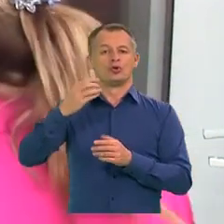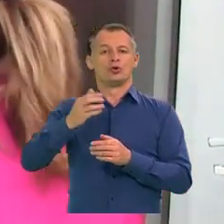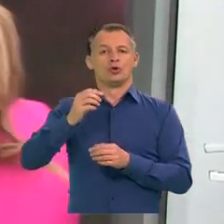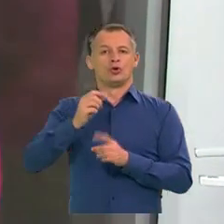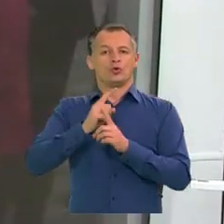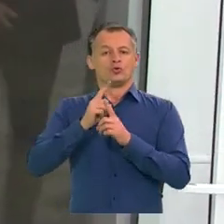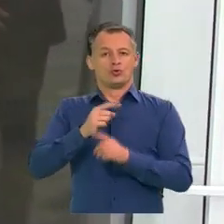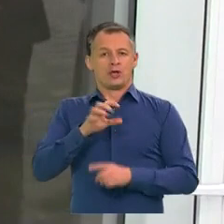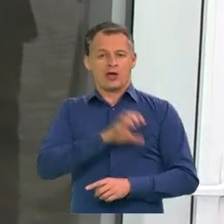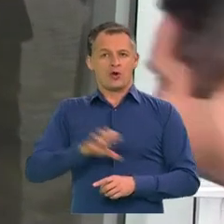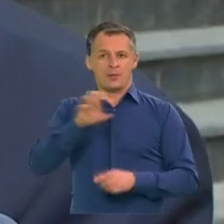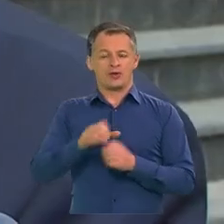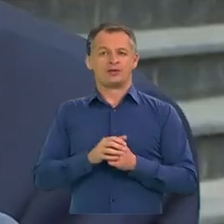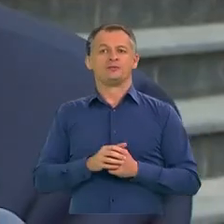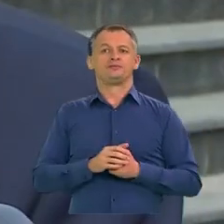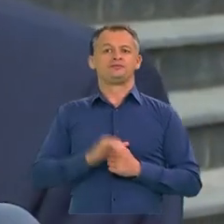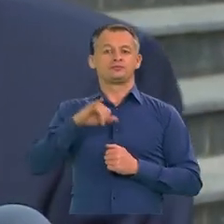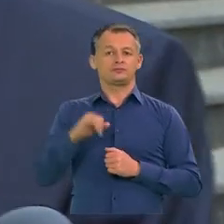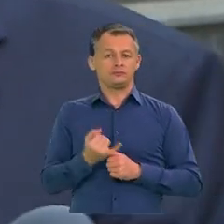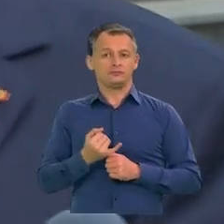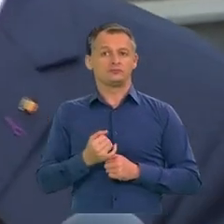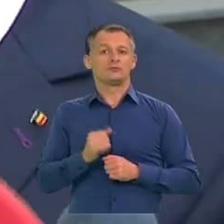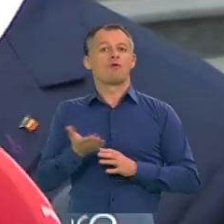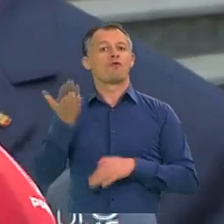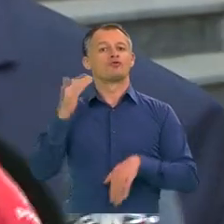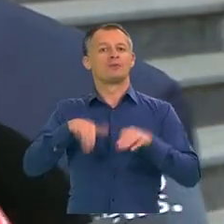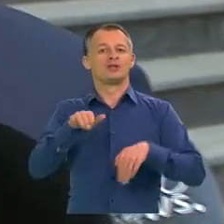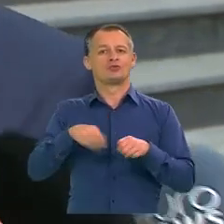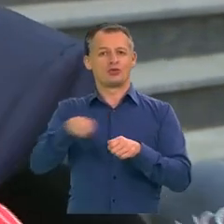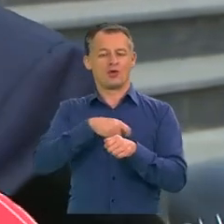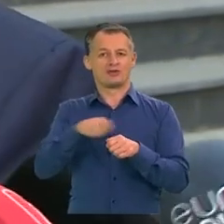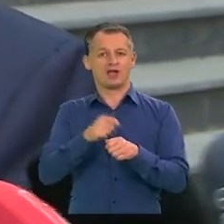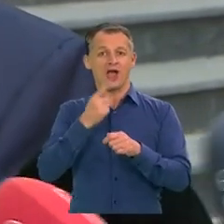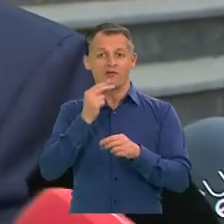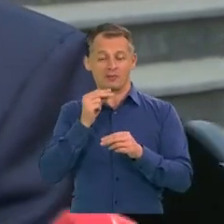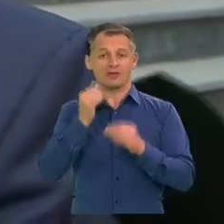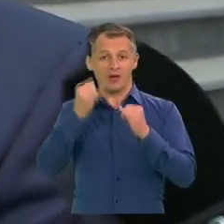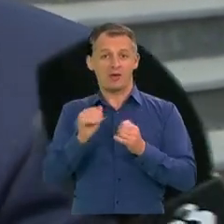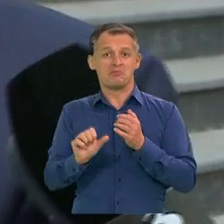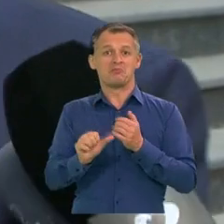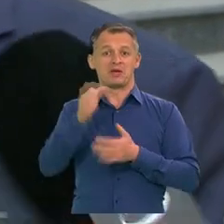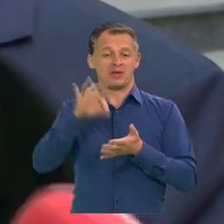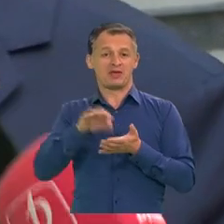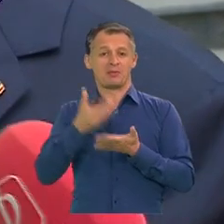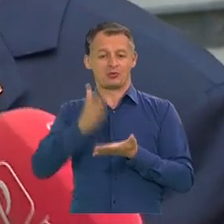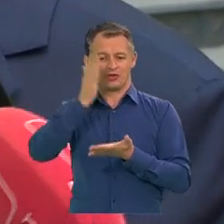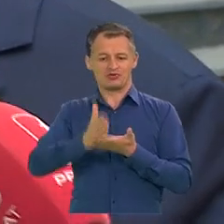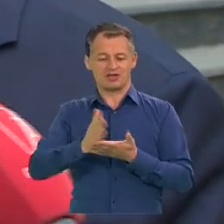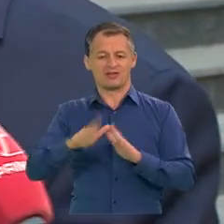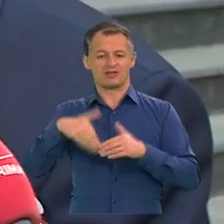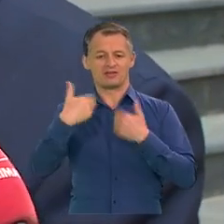an universitar la Universitatea de Științe Agronomice, fostul ministru al Educației a vorbit pentru prima oară despre decizia de a-și da